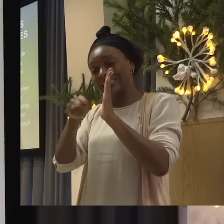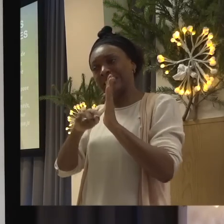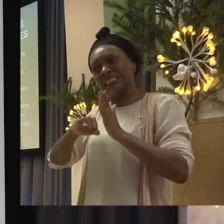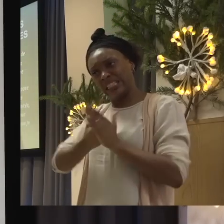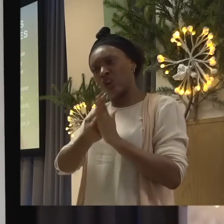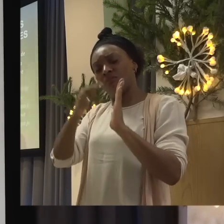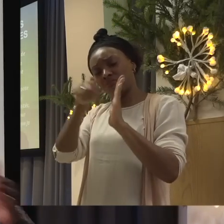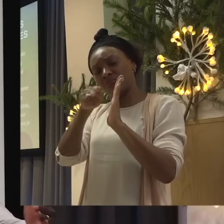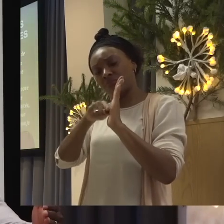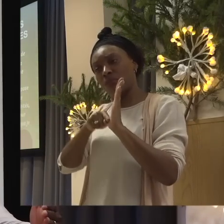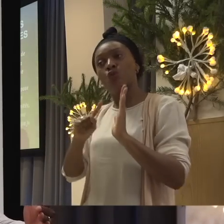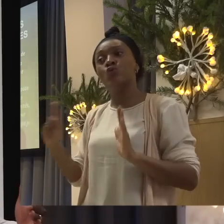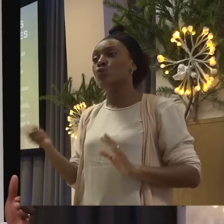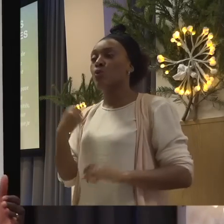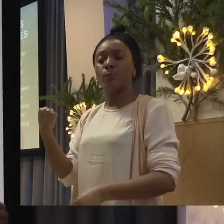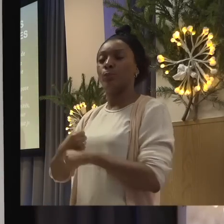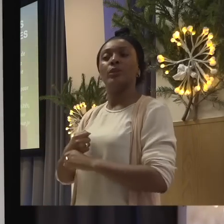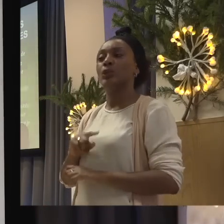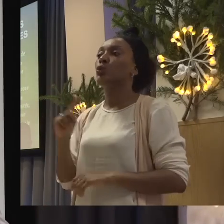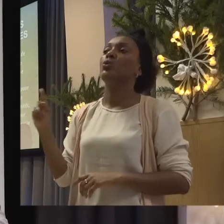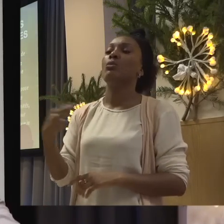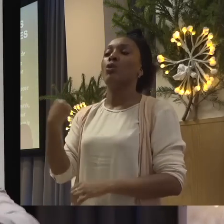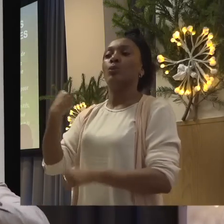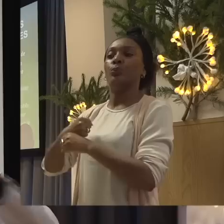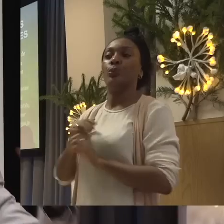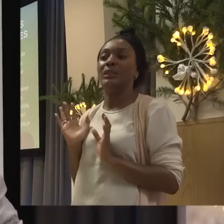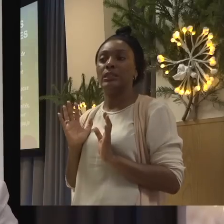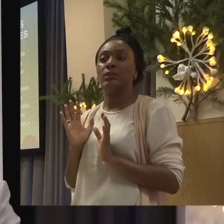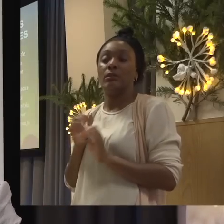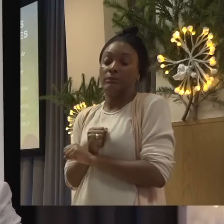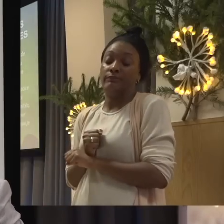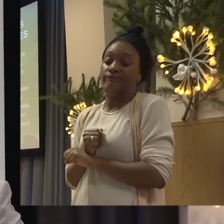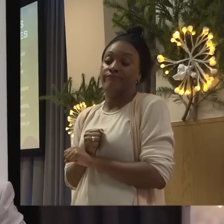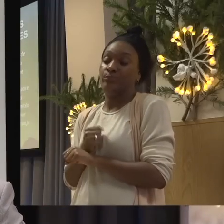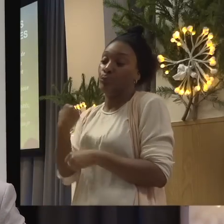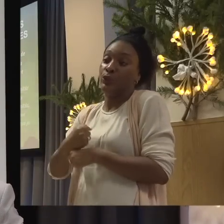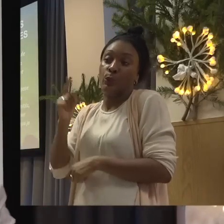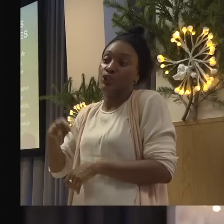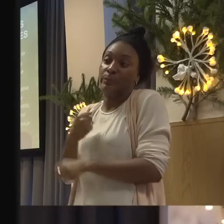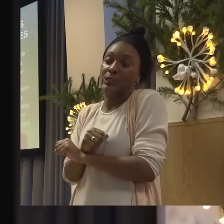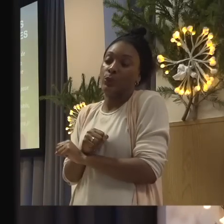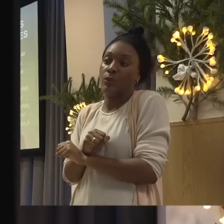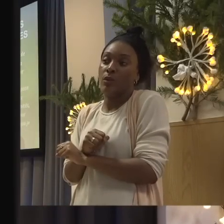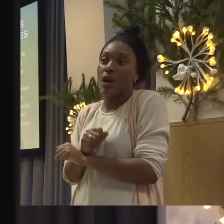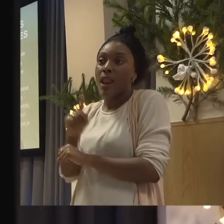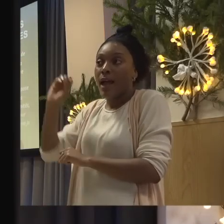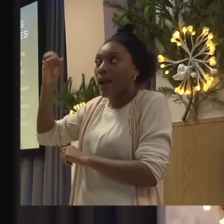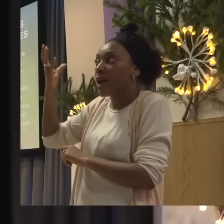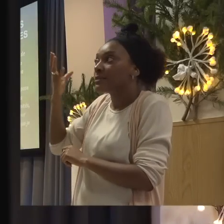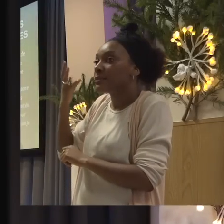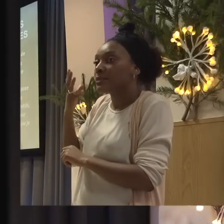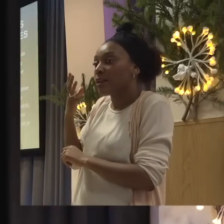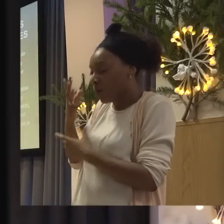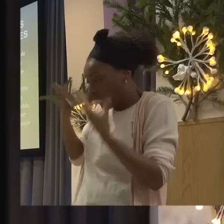rigueur, on est condamné. Mais la grâce vient pour annuler ce que la loi a établi. Dieu dit